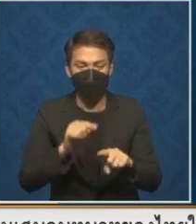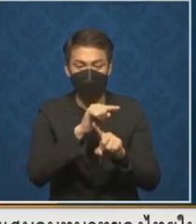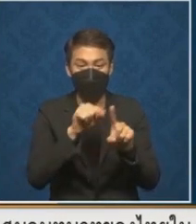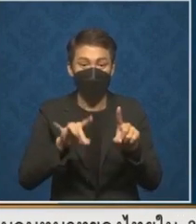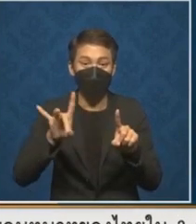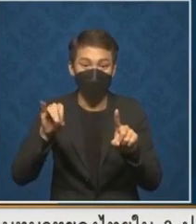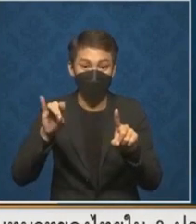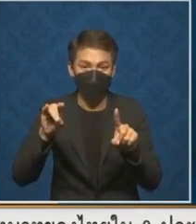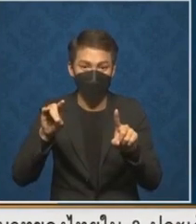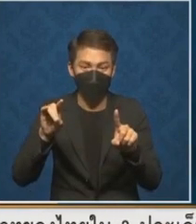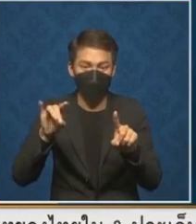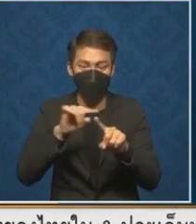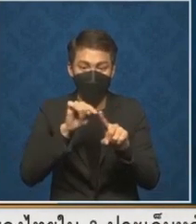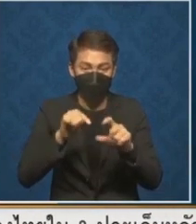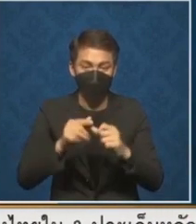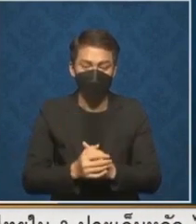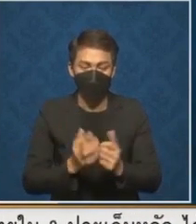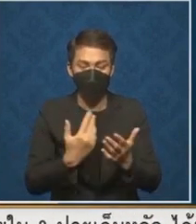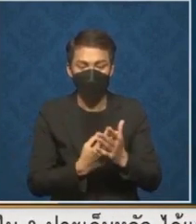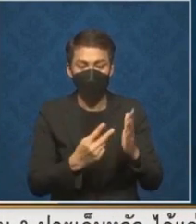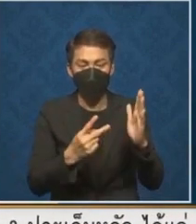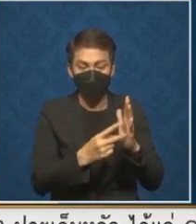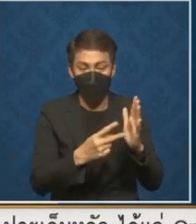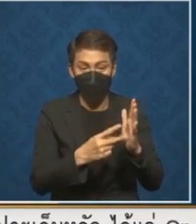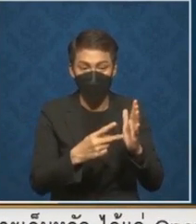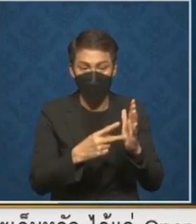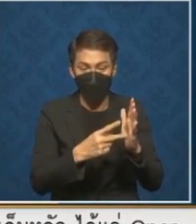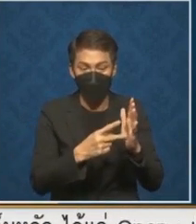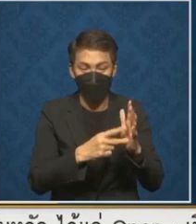กู้มาจากประเทkilไทย